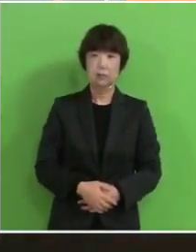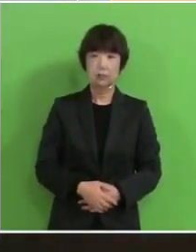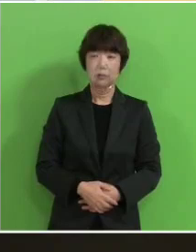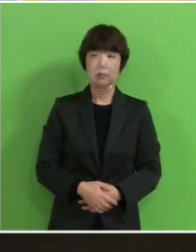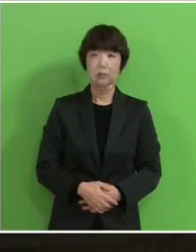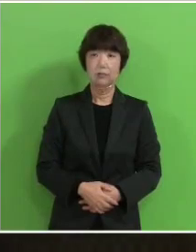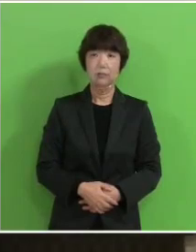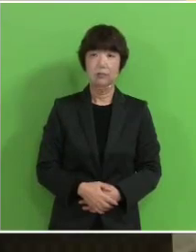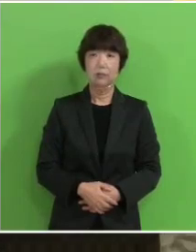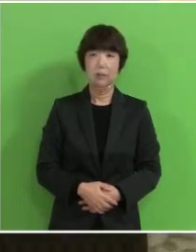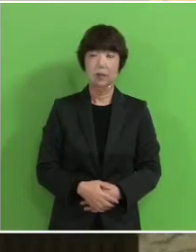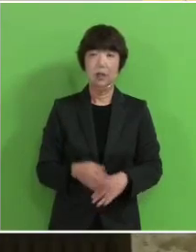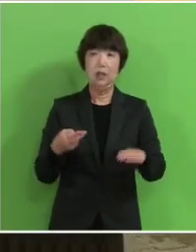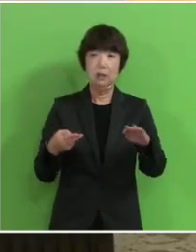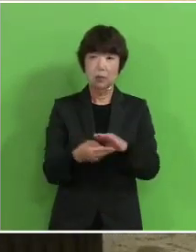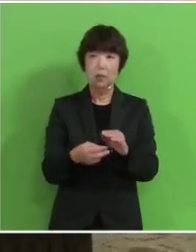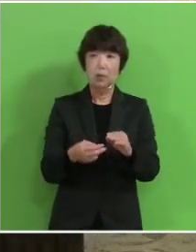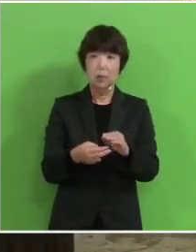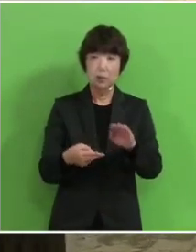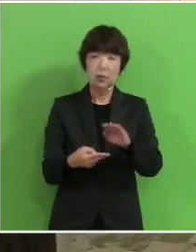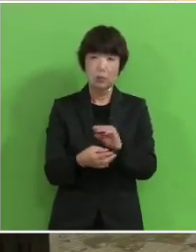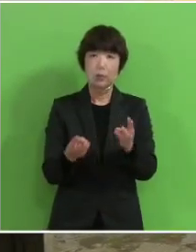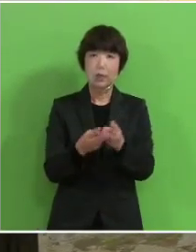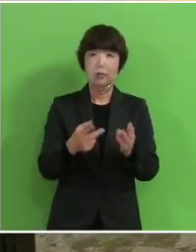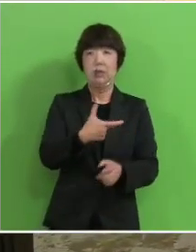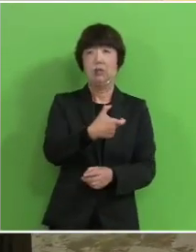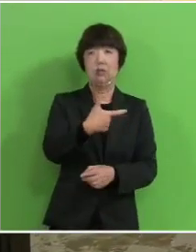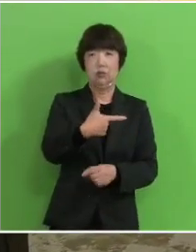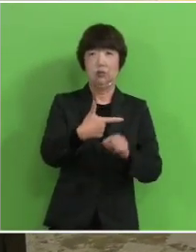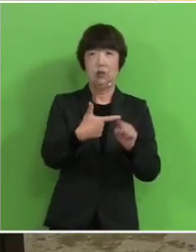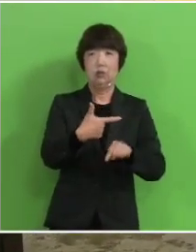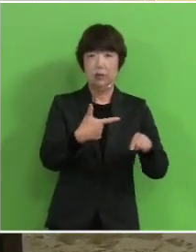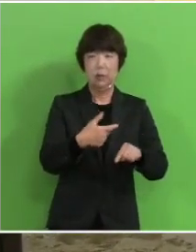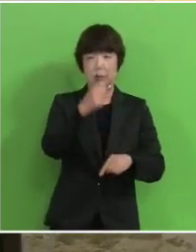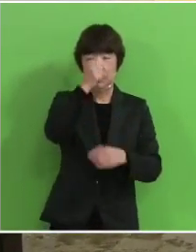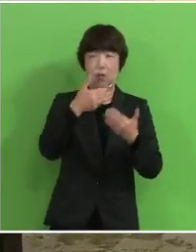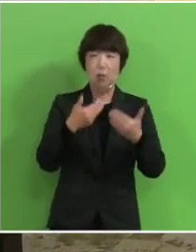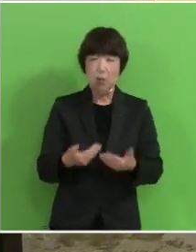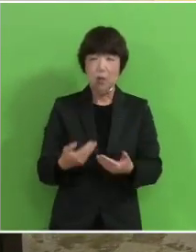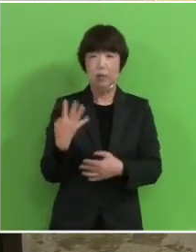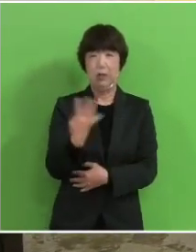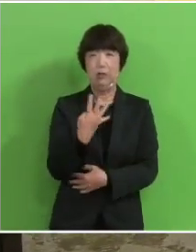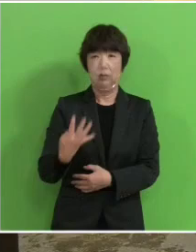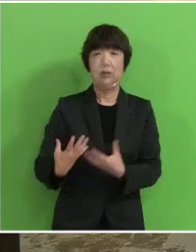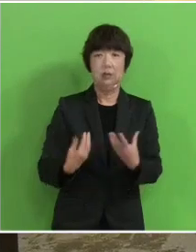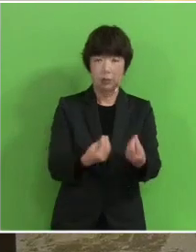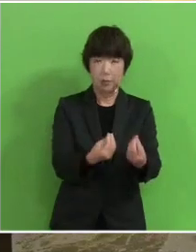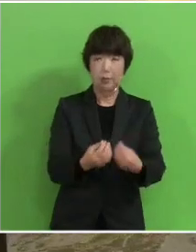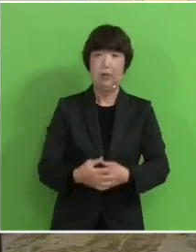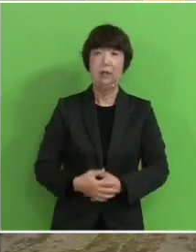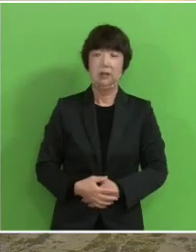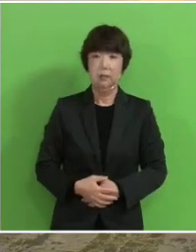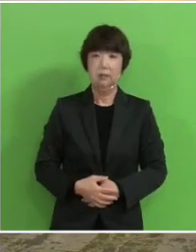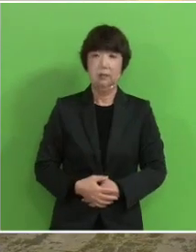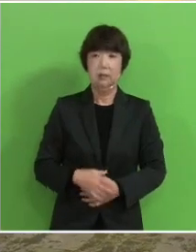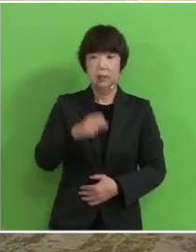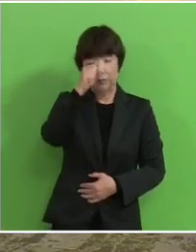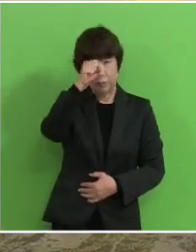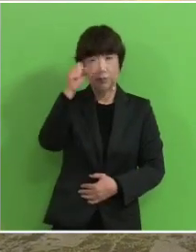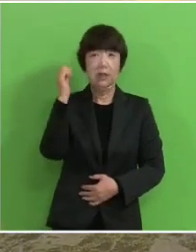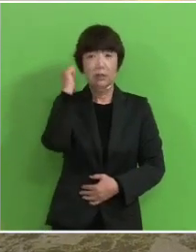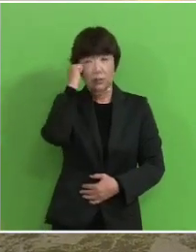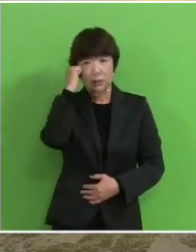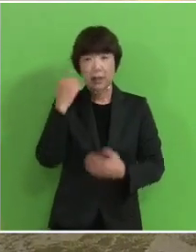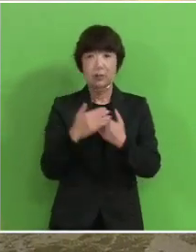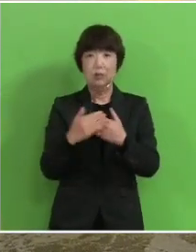出入りがで入院されている方は1名増えて66名重傷者は変わらず4名のまま宿泊療養施設